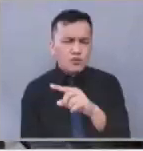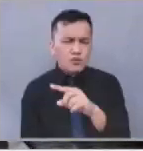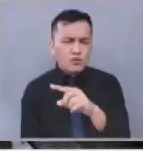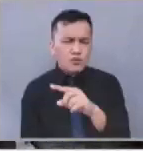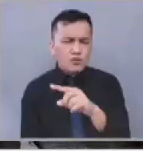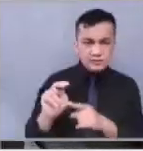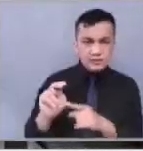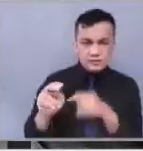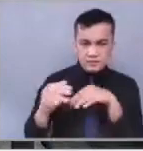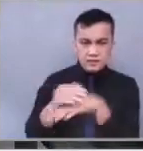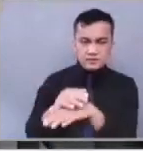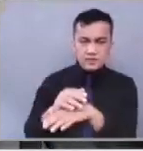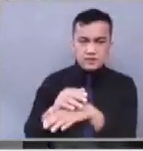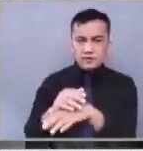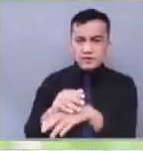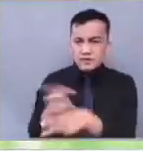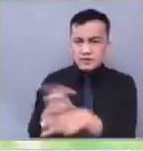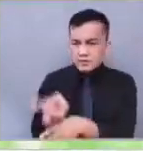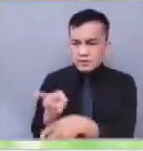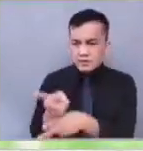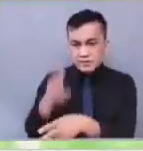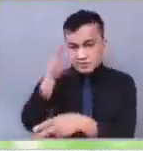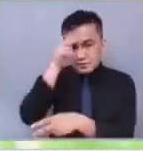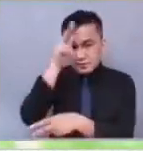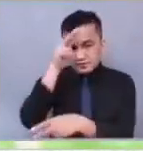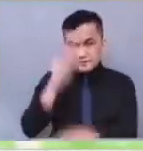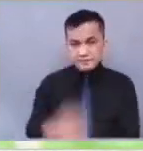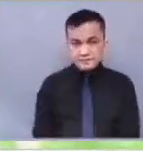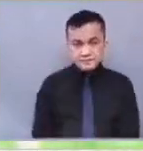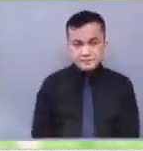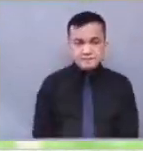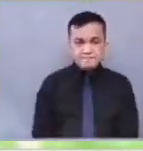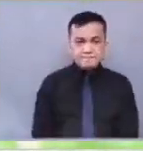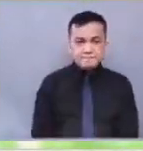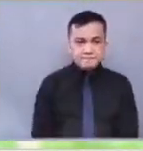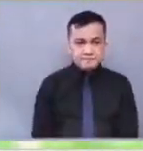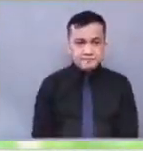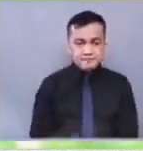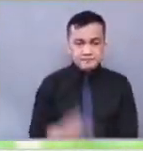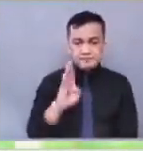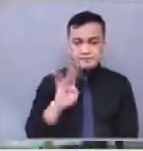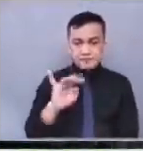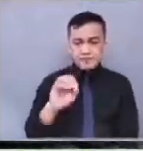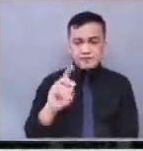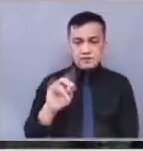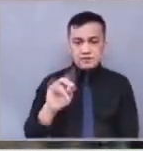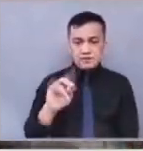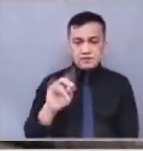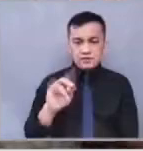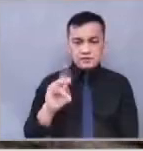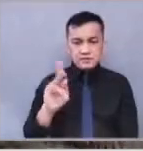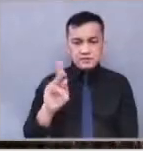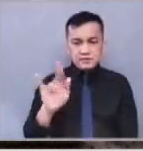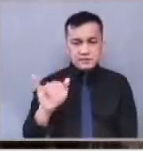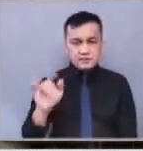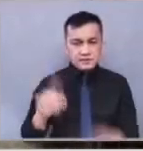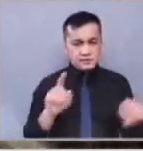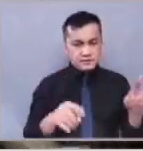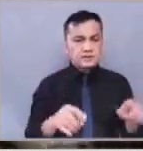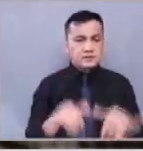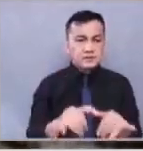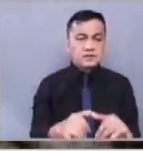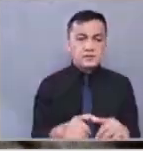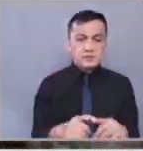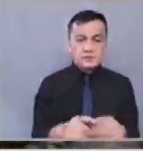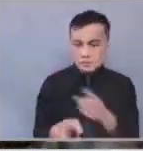poultry farming. So yung diversity, biodiversity na mimintay natin dito, kung pag-uukulan natin ng pansin,